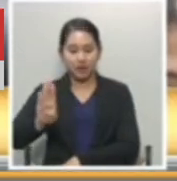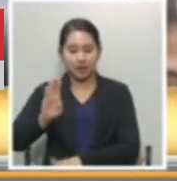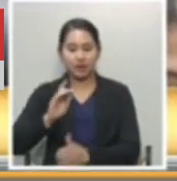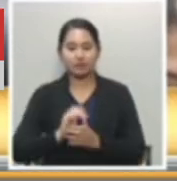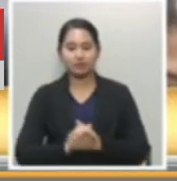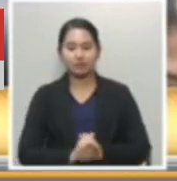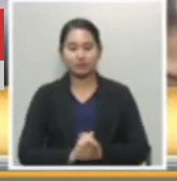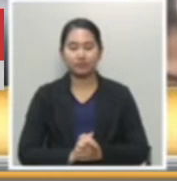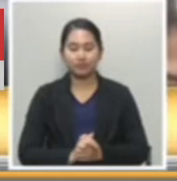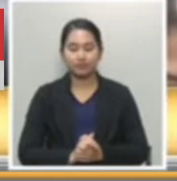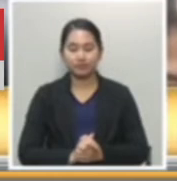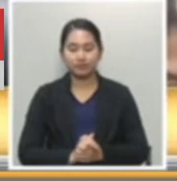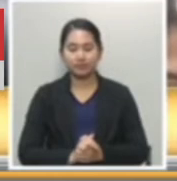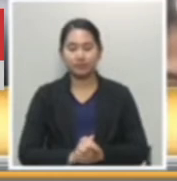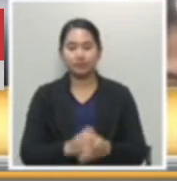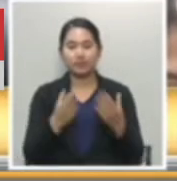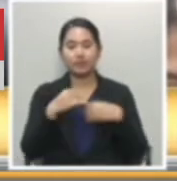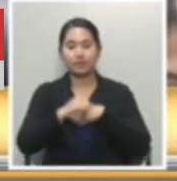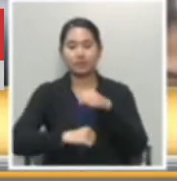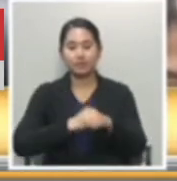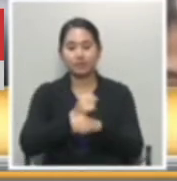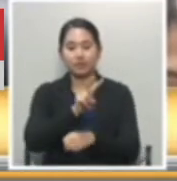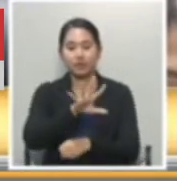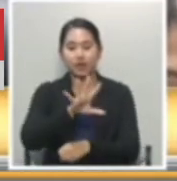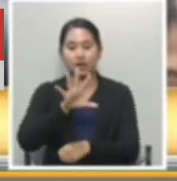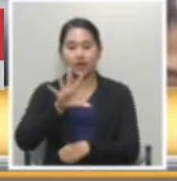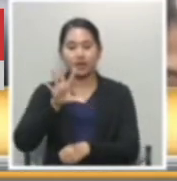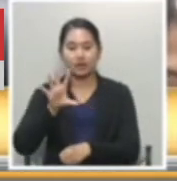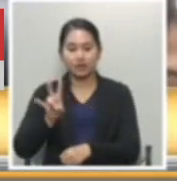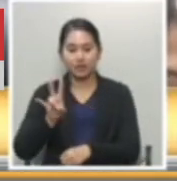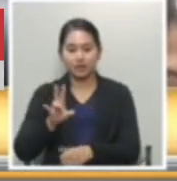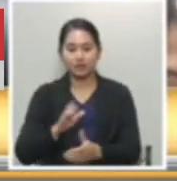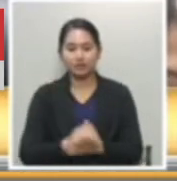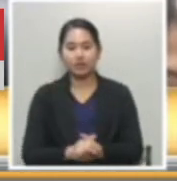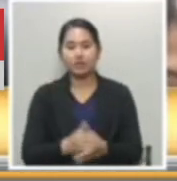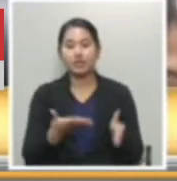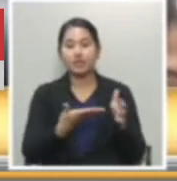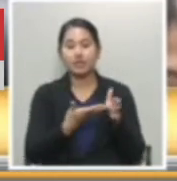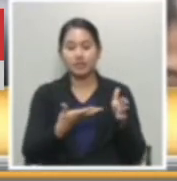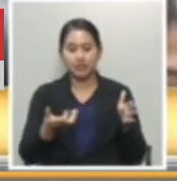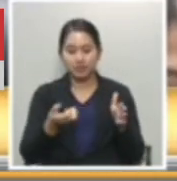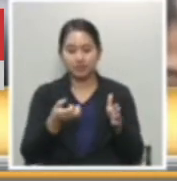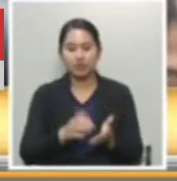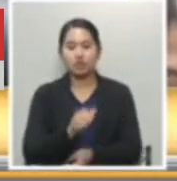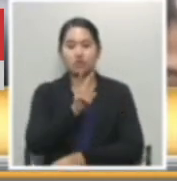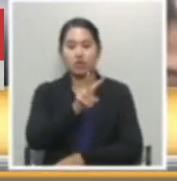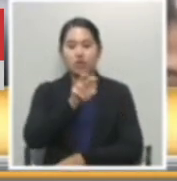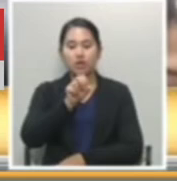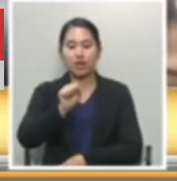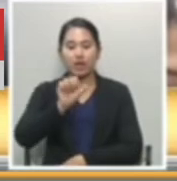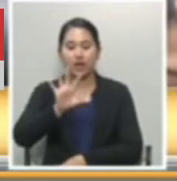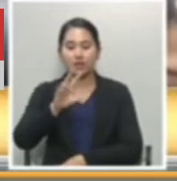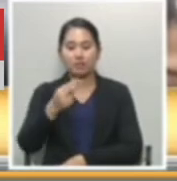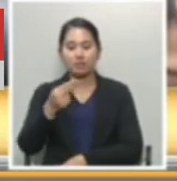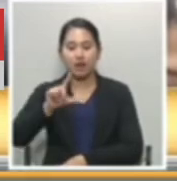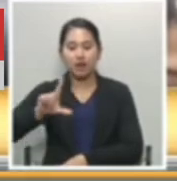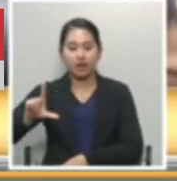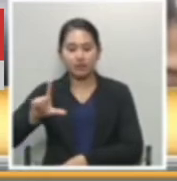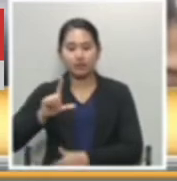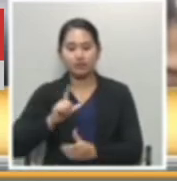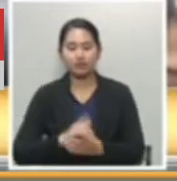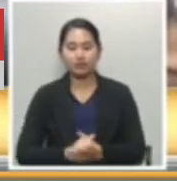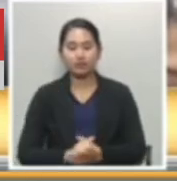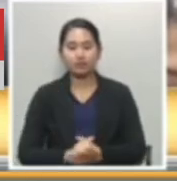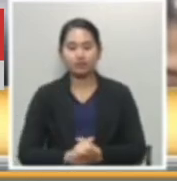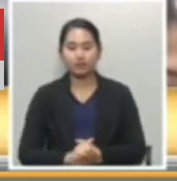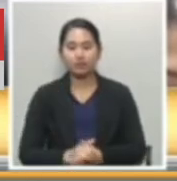ของงบประมาณและปี57ครับกู้ลดลงเหลือเพียงแค่ 250,000 ล้านบาทเหลือ